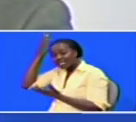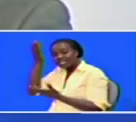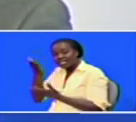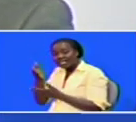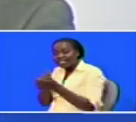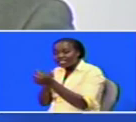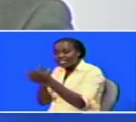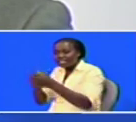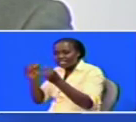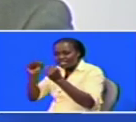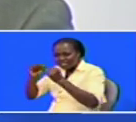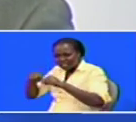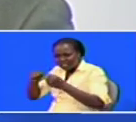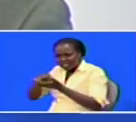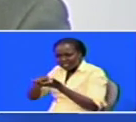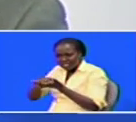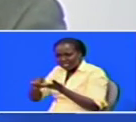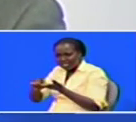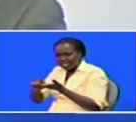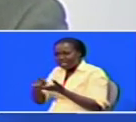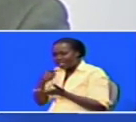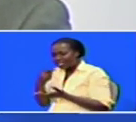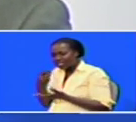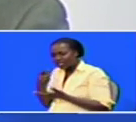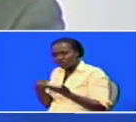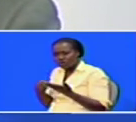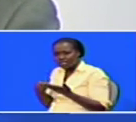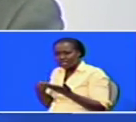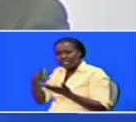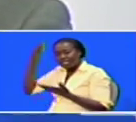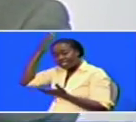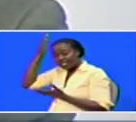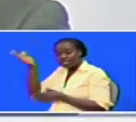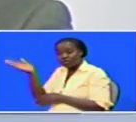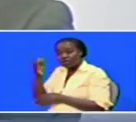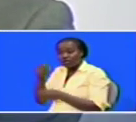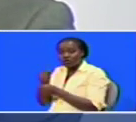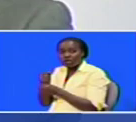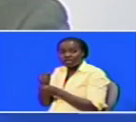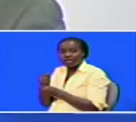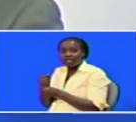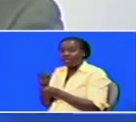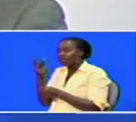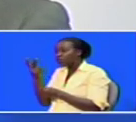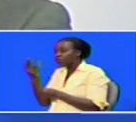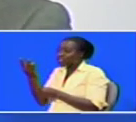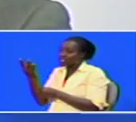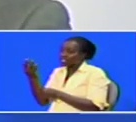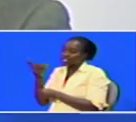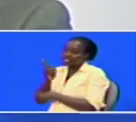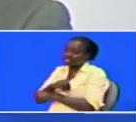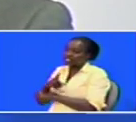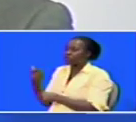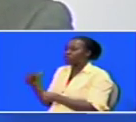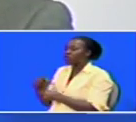viongozi walitia sahihi pale wakawaambia wauguzi rudini kazini. Siku ya pili na ya tatu ikawa hawajarudi kazini.